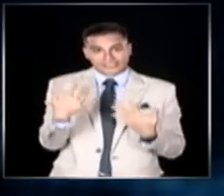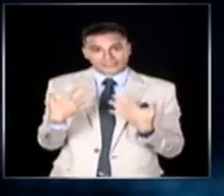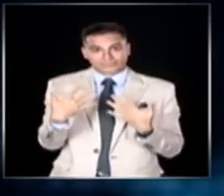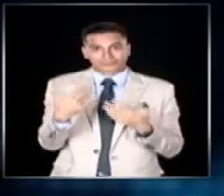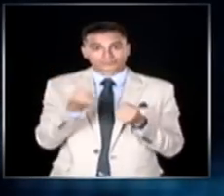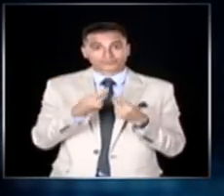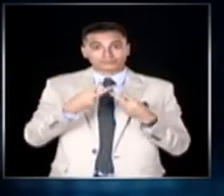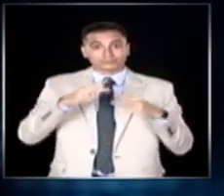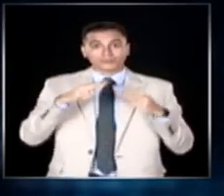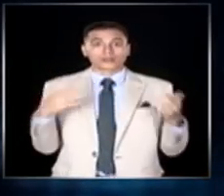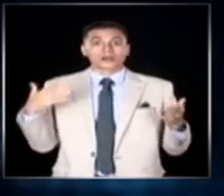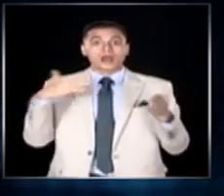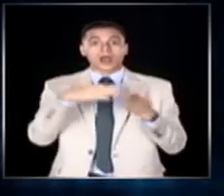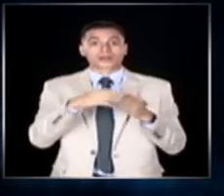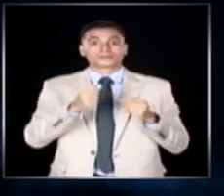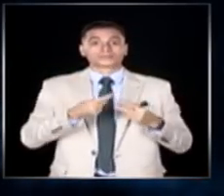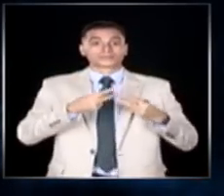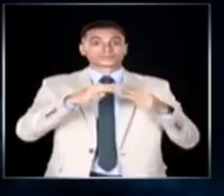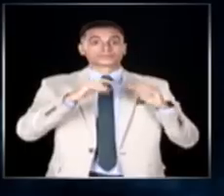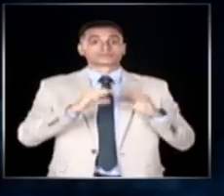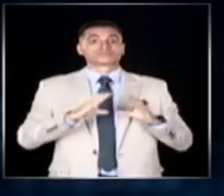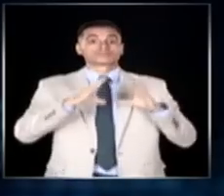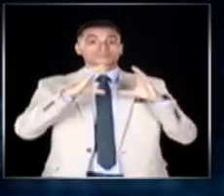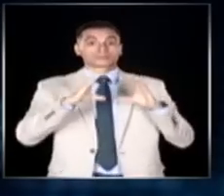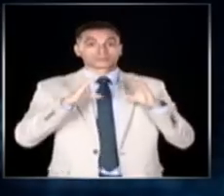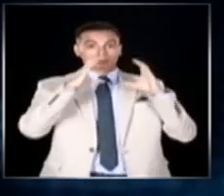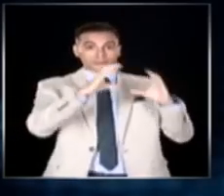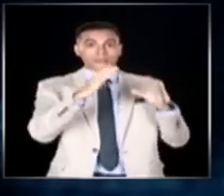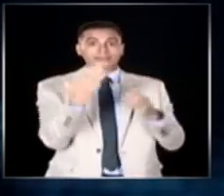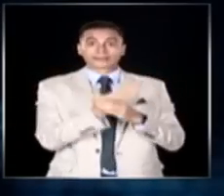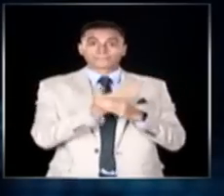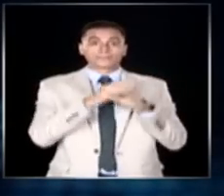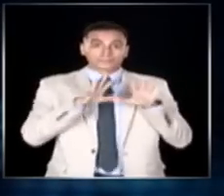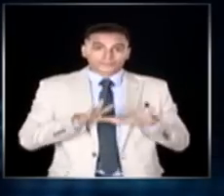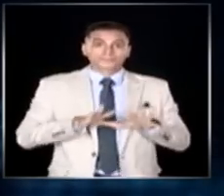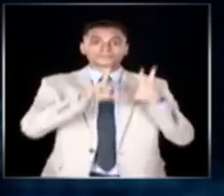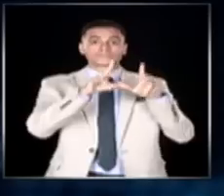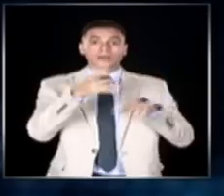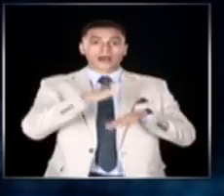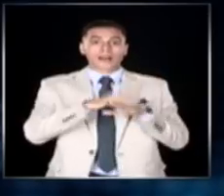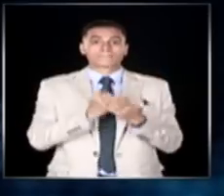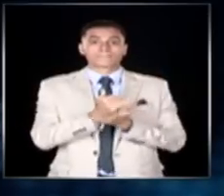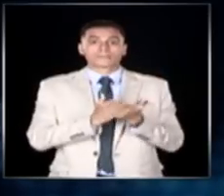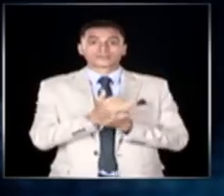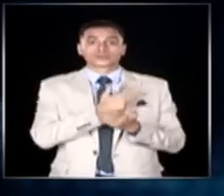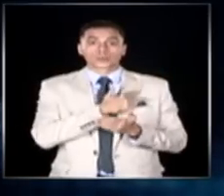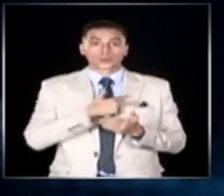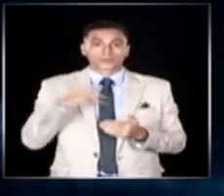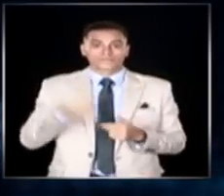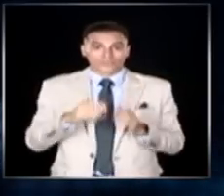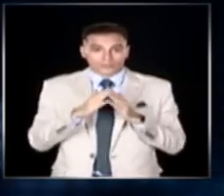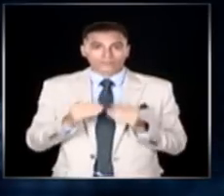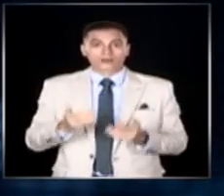وهيتضاعف الرقم وصولا للمباراة النهائية. جميع المبالغ المالية في نهاية الموسم سوف تستثمر لتطوير